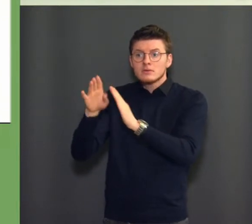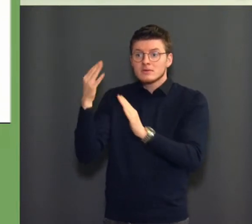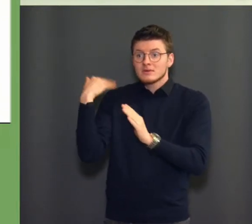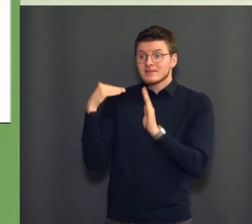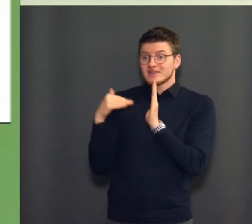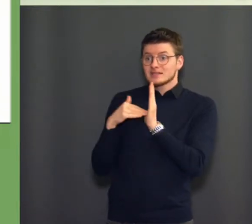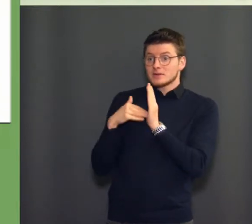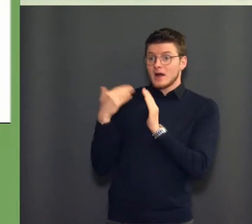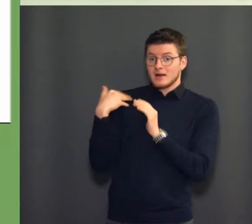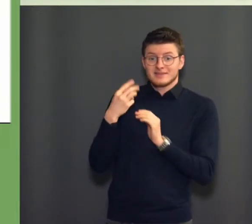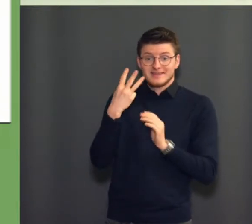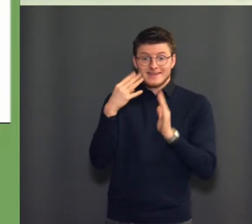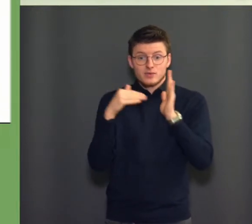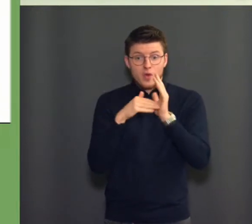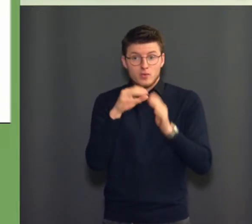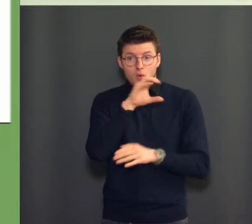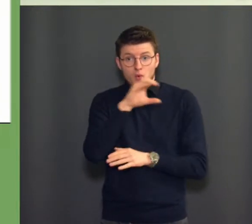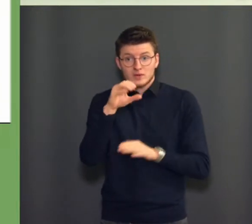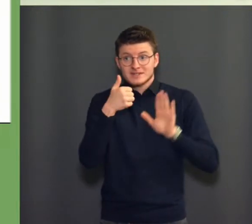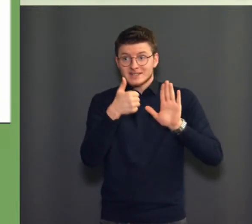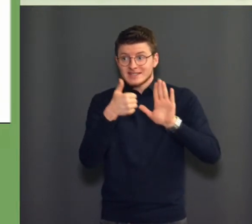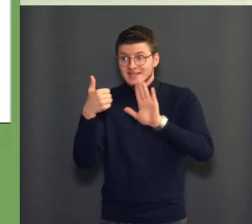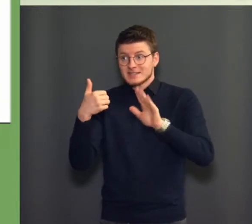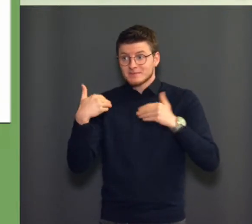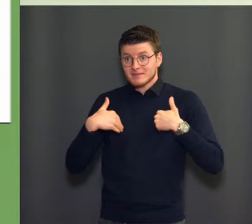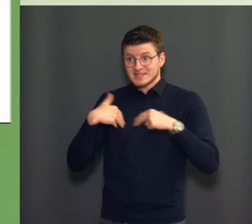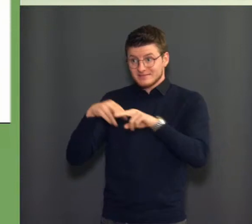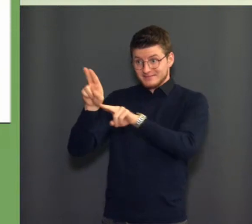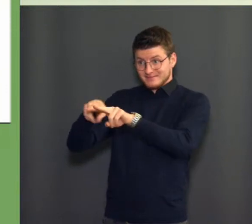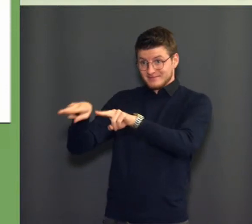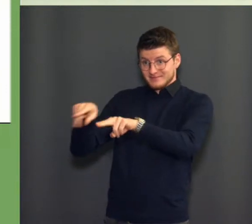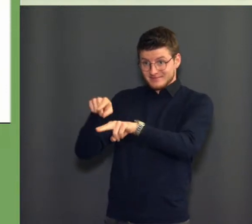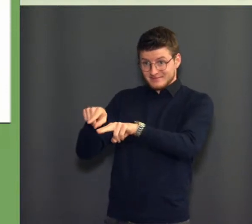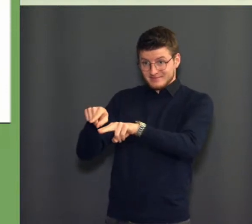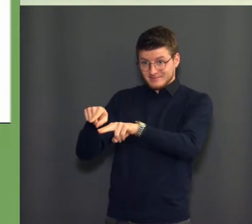een voorbode van een kentering voor de ziekenhuizen.